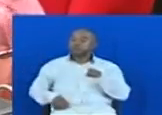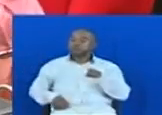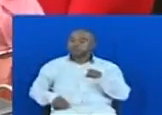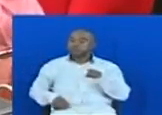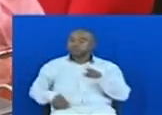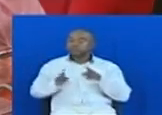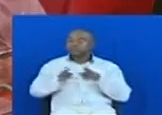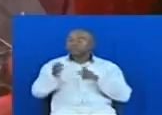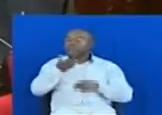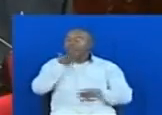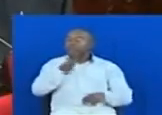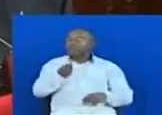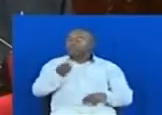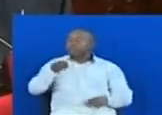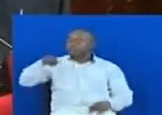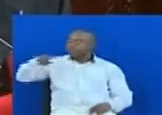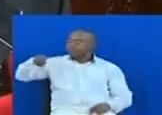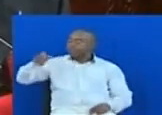baba paroko.